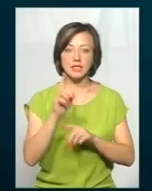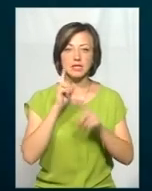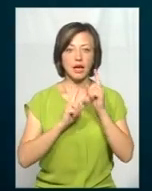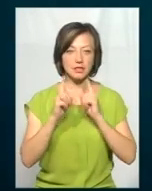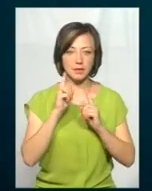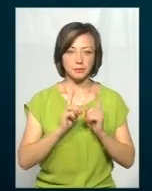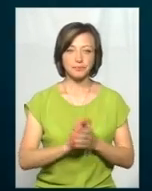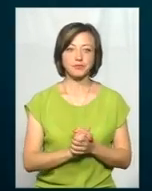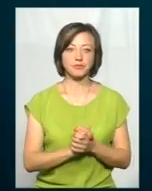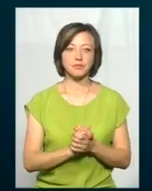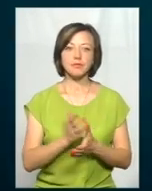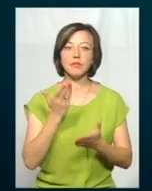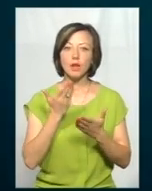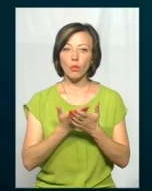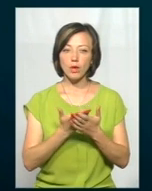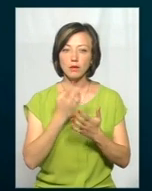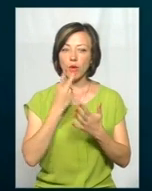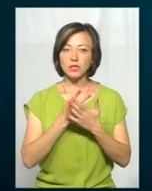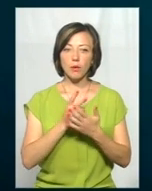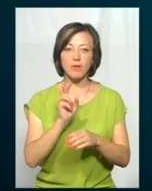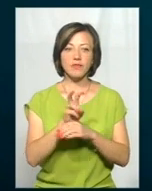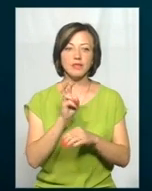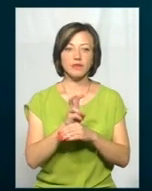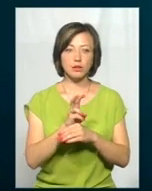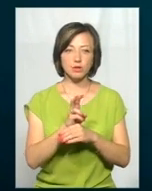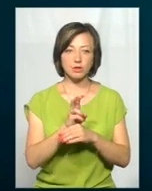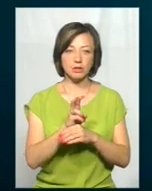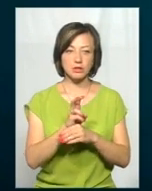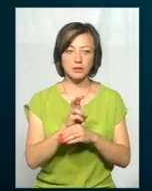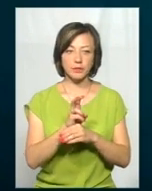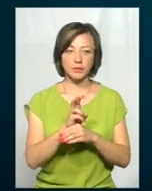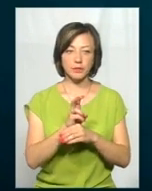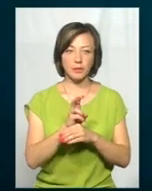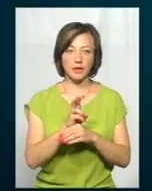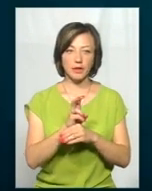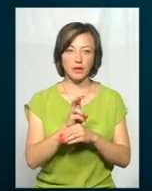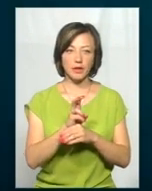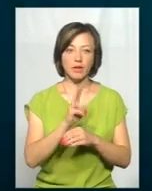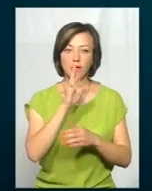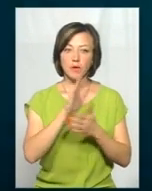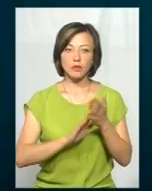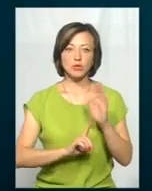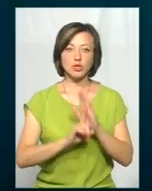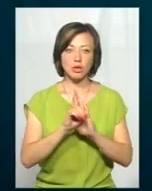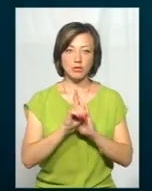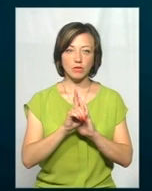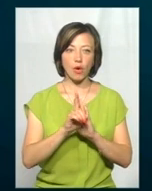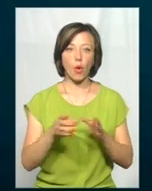сесію. Так от, за показником відвідуваності, перепрошую, спочатку давайте